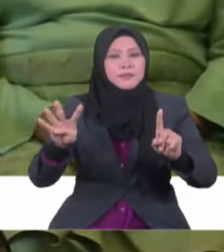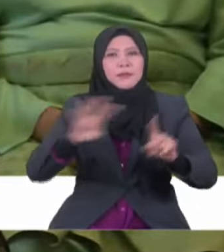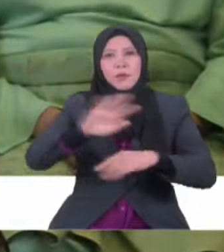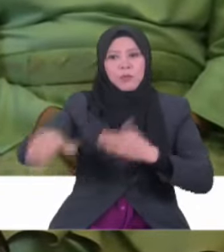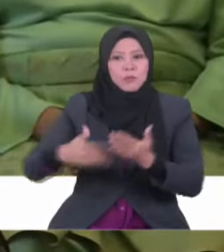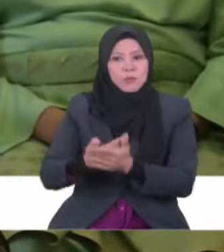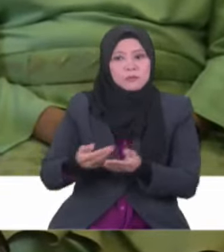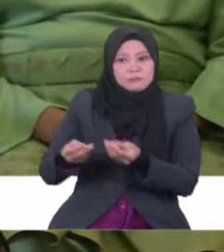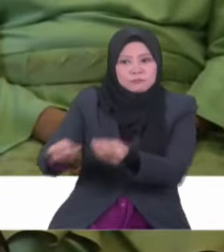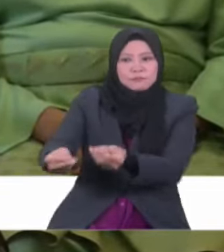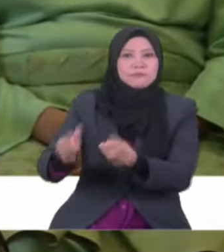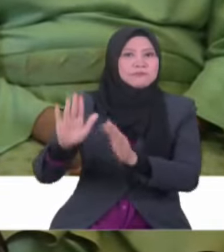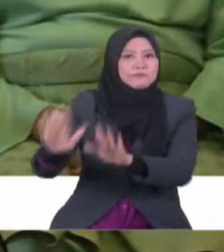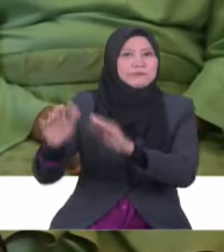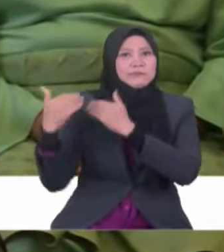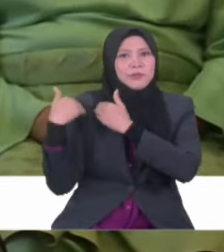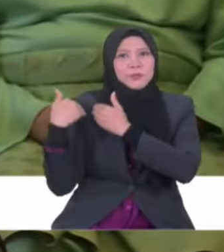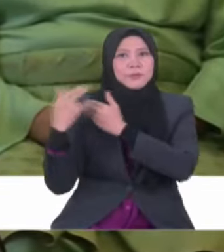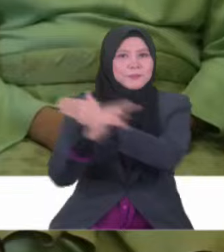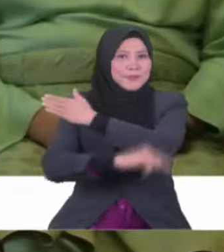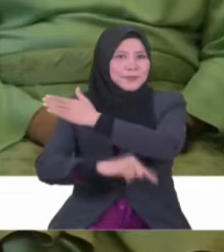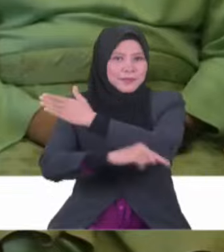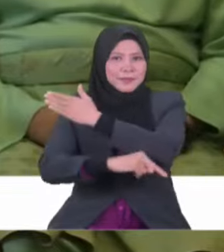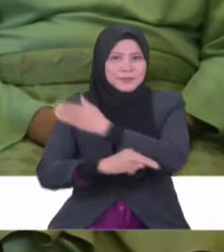kepada negeri.